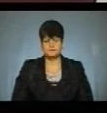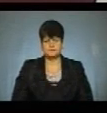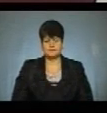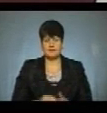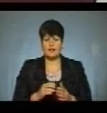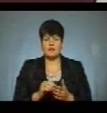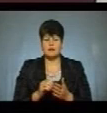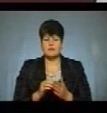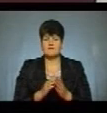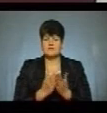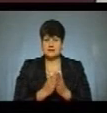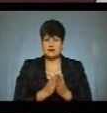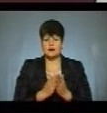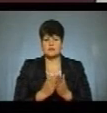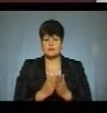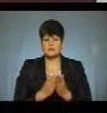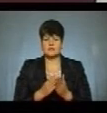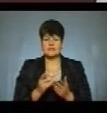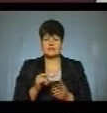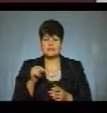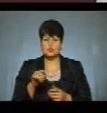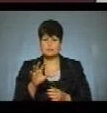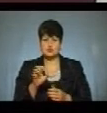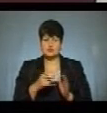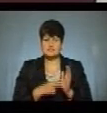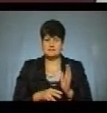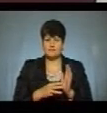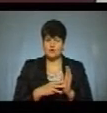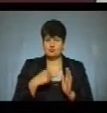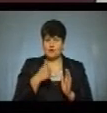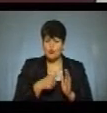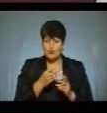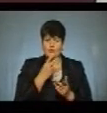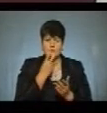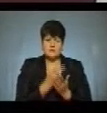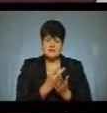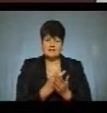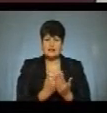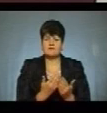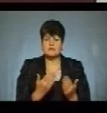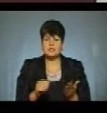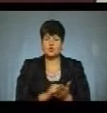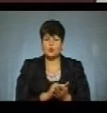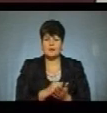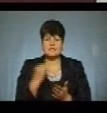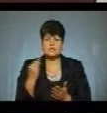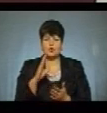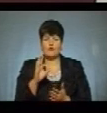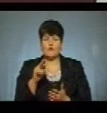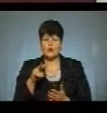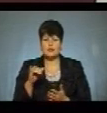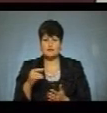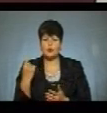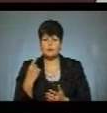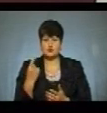Видання рукописної Кременецької земської книги 1578 року представили на виставці документів історії Волині в обласному